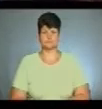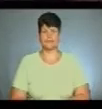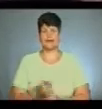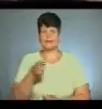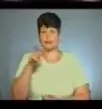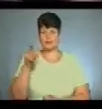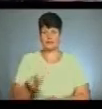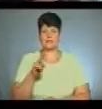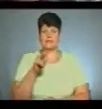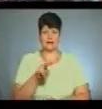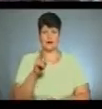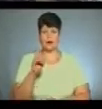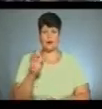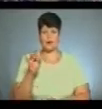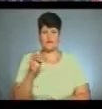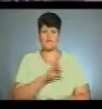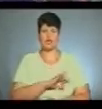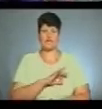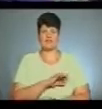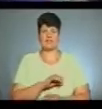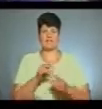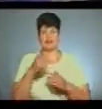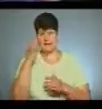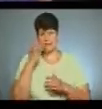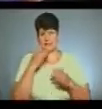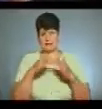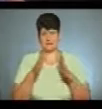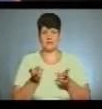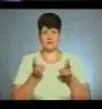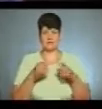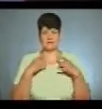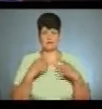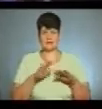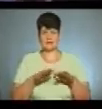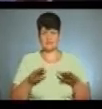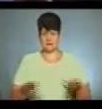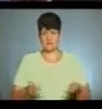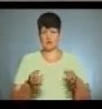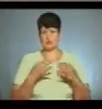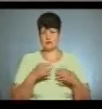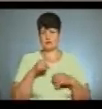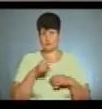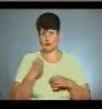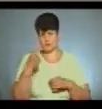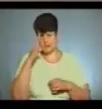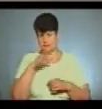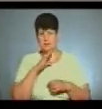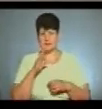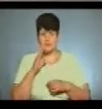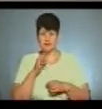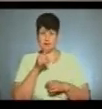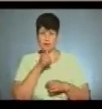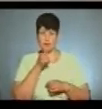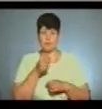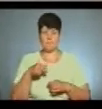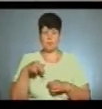Тернополянка Лілія Корольова – вихователька у літньому таборі. На святкування прийшла з дітьми. Каже, про цей захід їм розповів один із батьків таборовика. Вона спробувала пройти